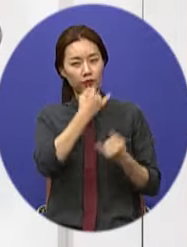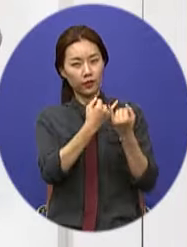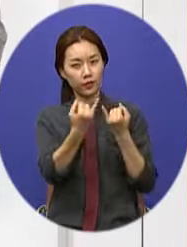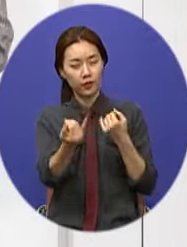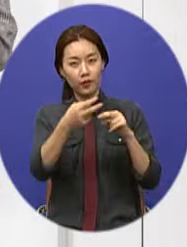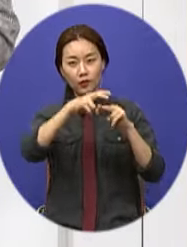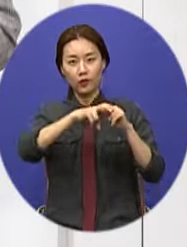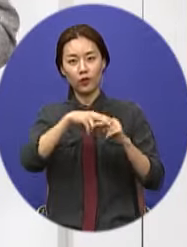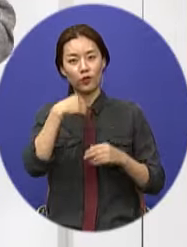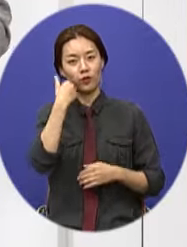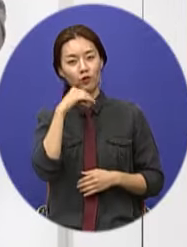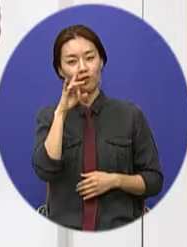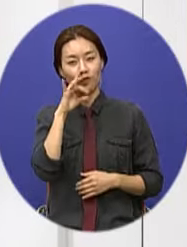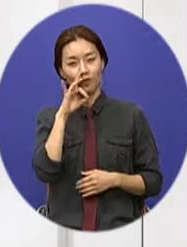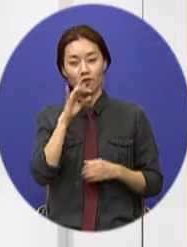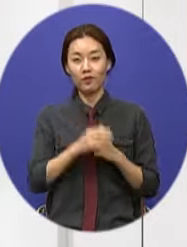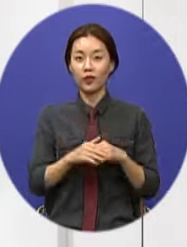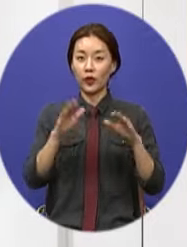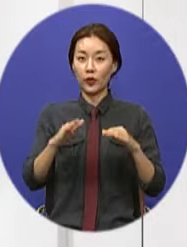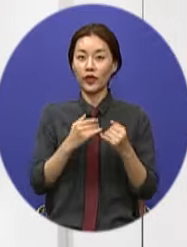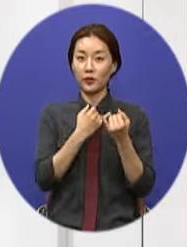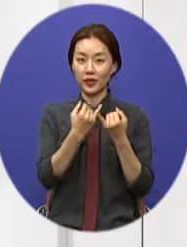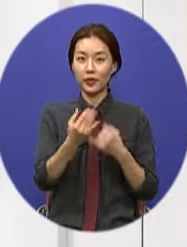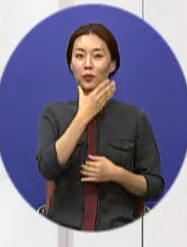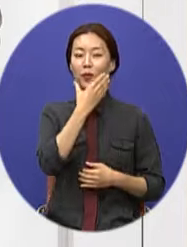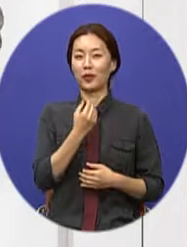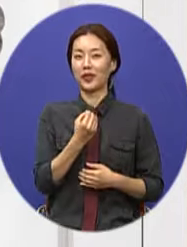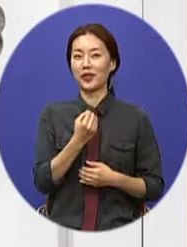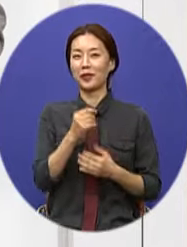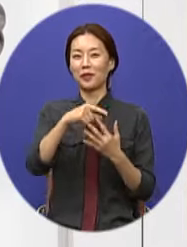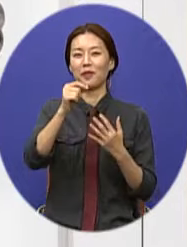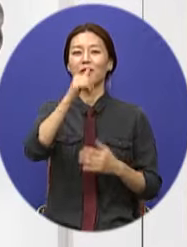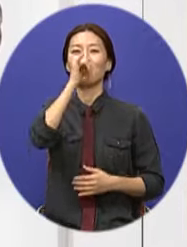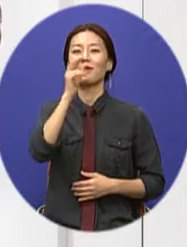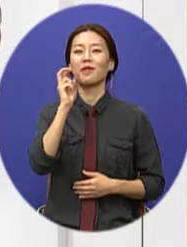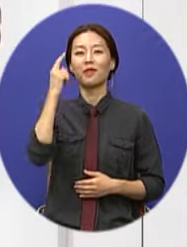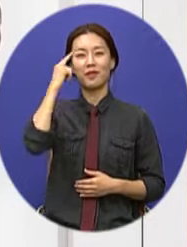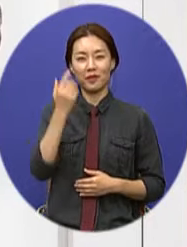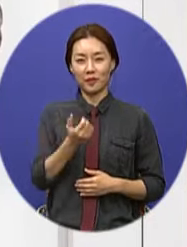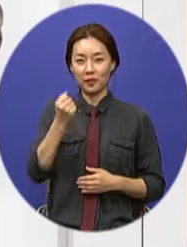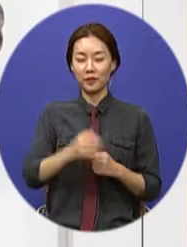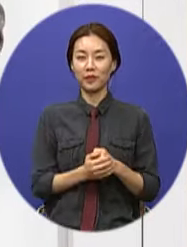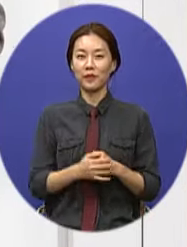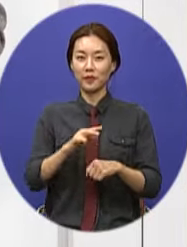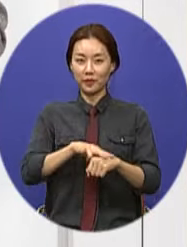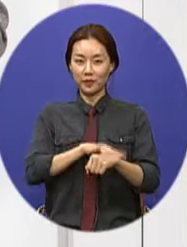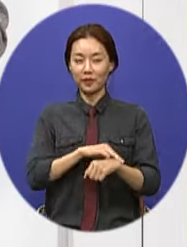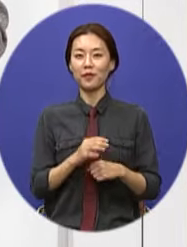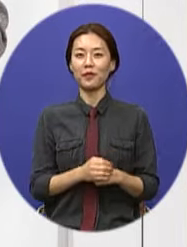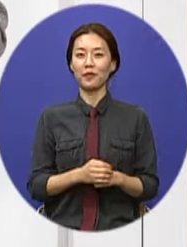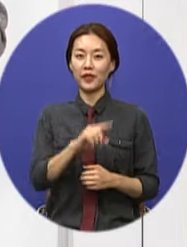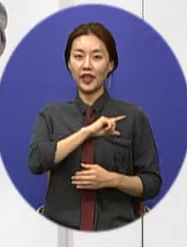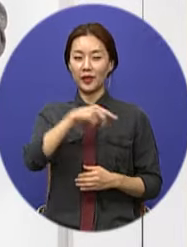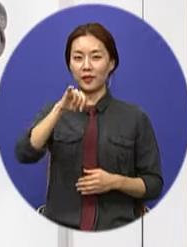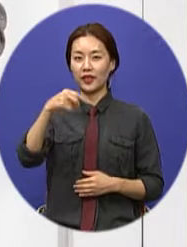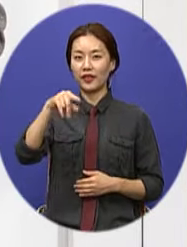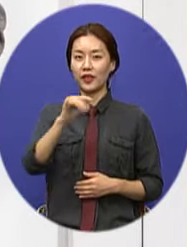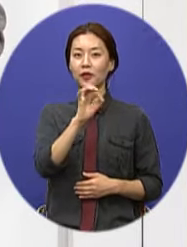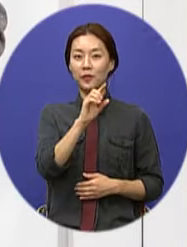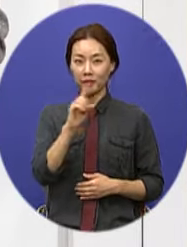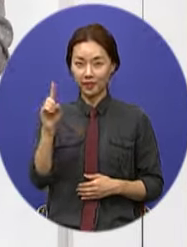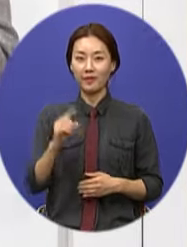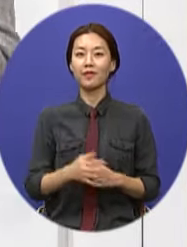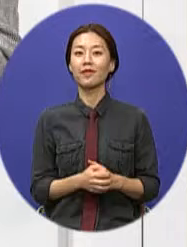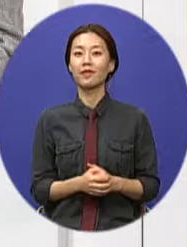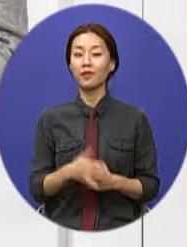앉아 계시나. 그러게요. 오늘 미스 복지 선발대회가 있나. 왜 깜짝 놀랐어요. 신선해요. 신선해. 신선아 야, 수화 선생님.